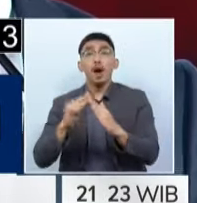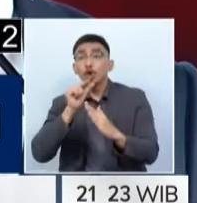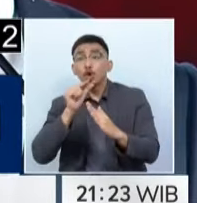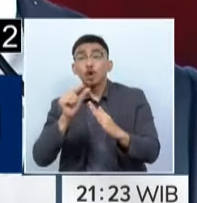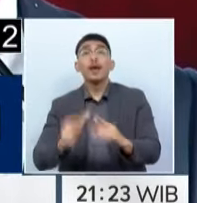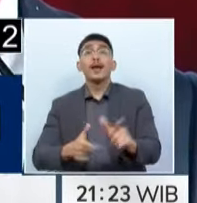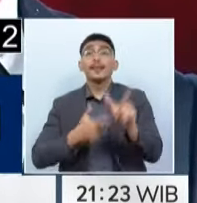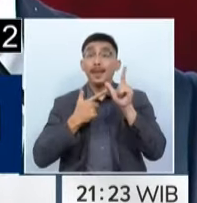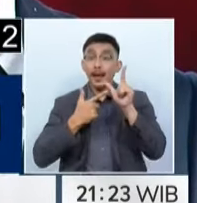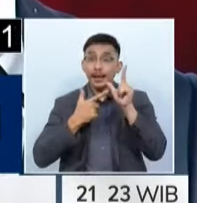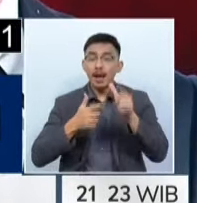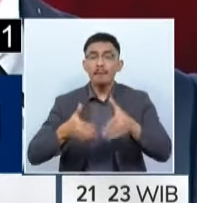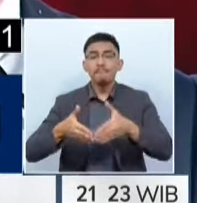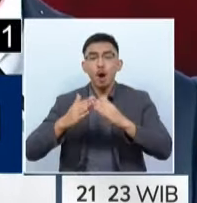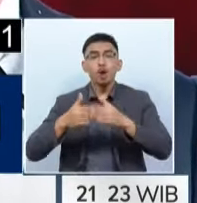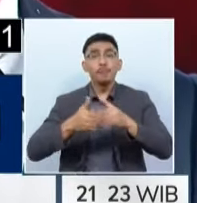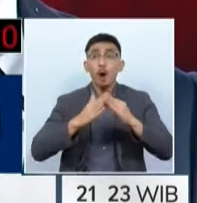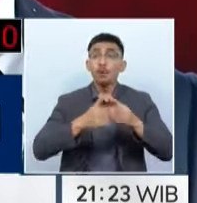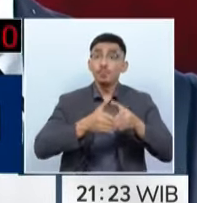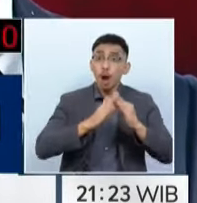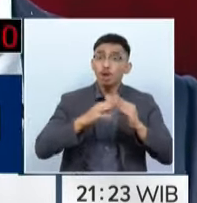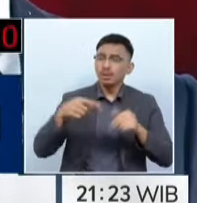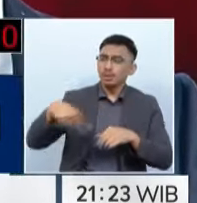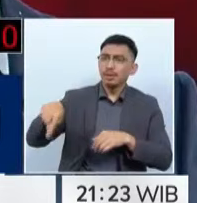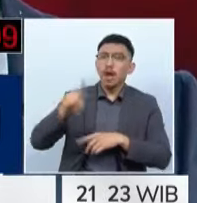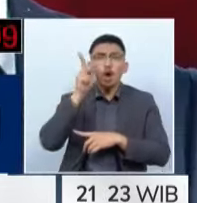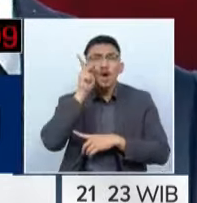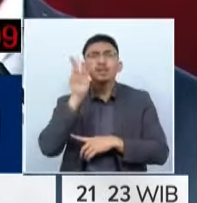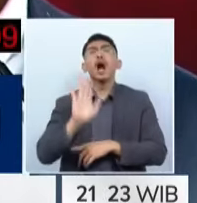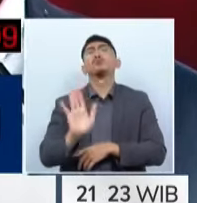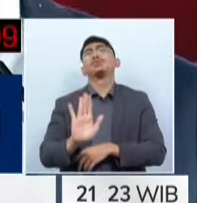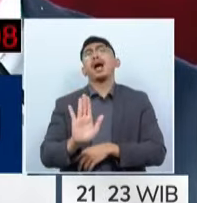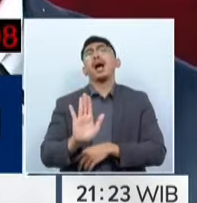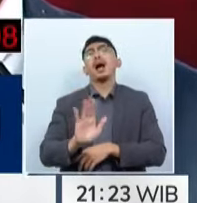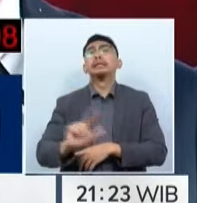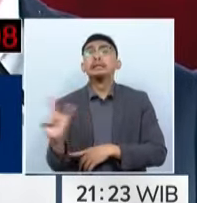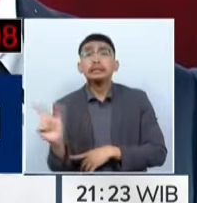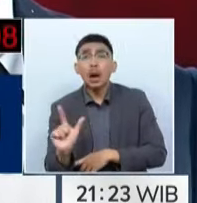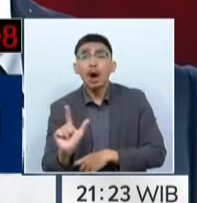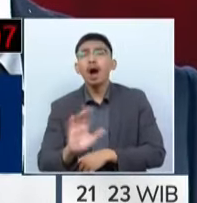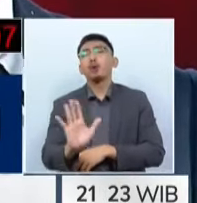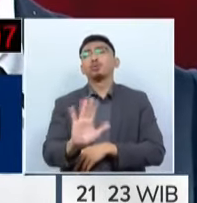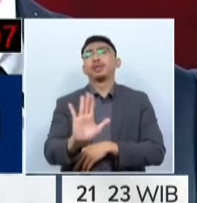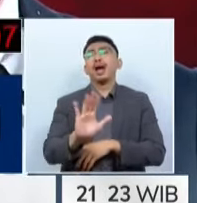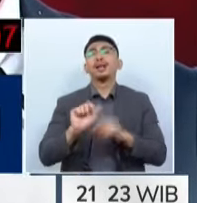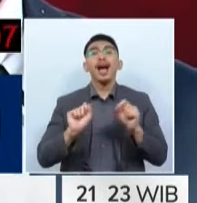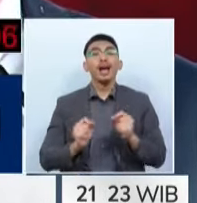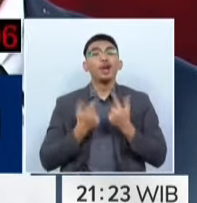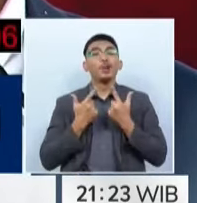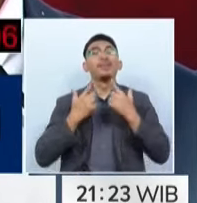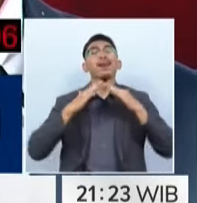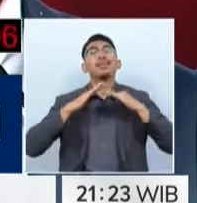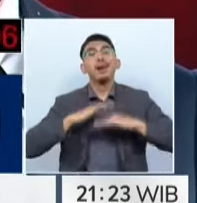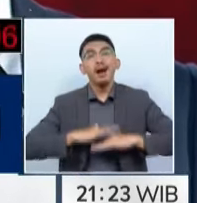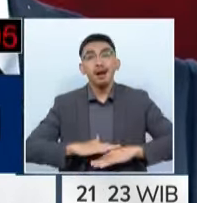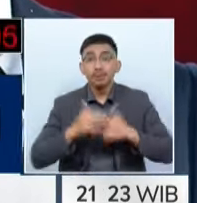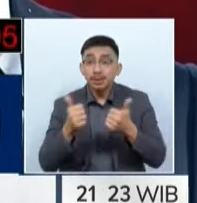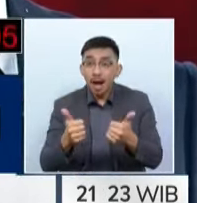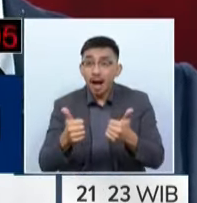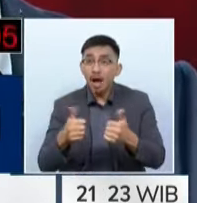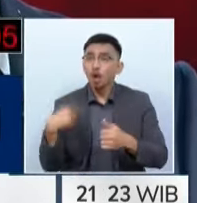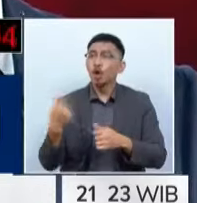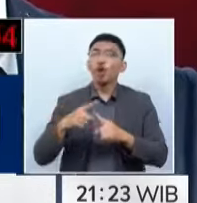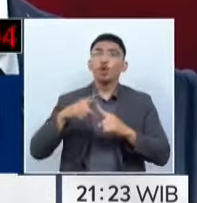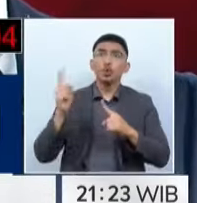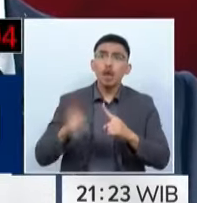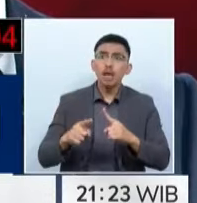ngekos tidak perlu mereka sewa dan mereka bisa tenang mereka diminta mempertahankan setiap jengkal tapi kita tidak memberikan tempat tinggal bagi